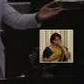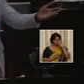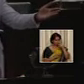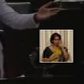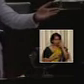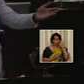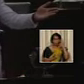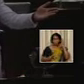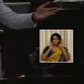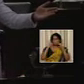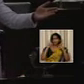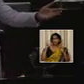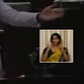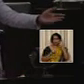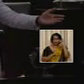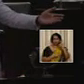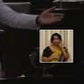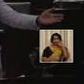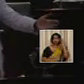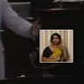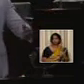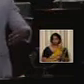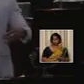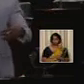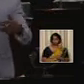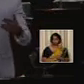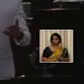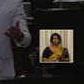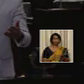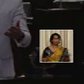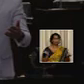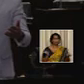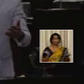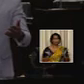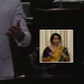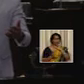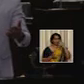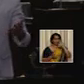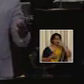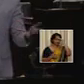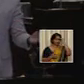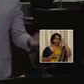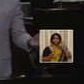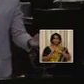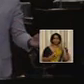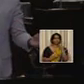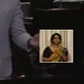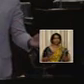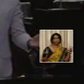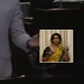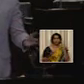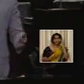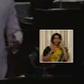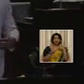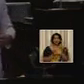දන්නවා මැලේසියාවල එක කාන්තාවක් මිය ගියා. දැන් කිසිම විදියකට නියෝජ්‍ය කතානායකතුමනි එයාට බන්දියක් ගෙවන්න බෑ.